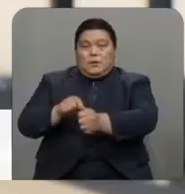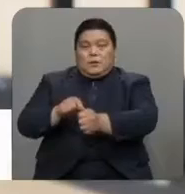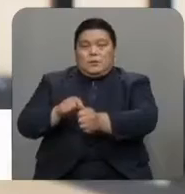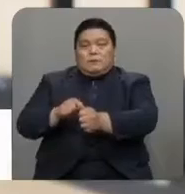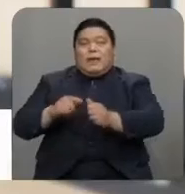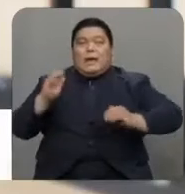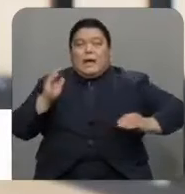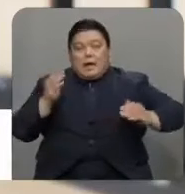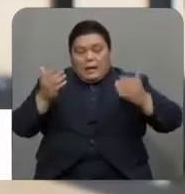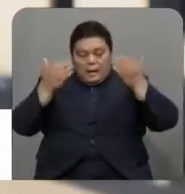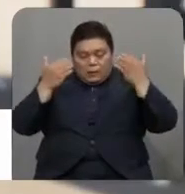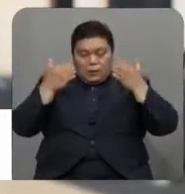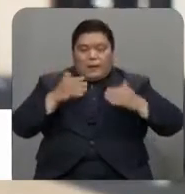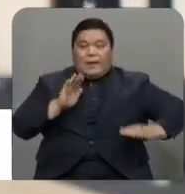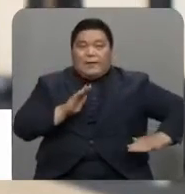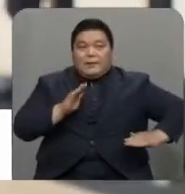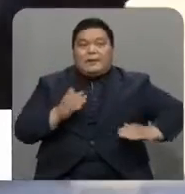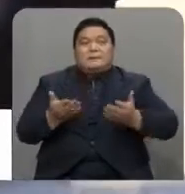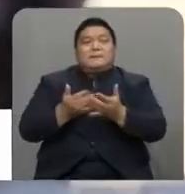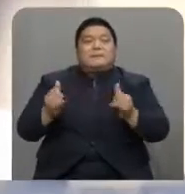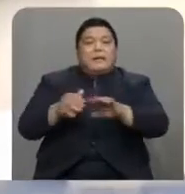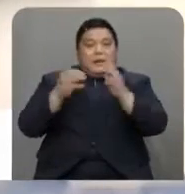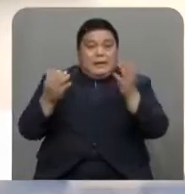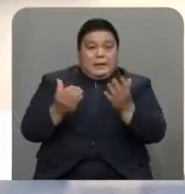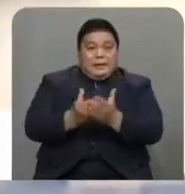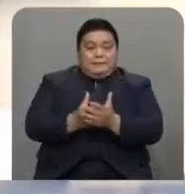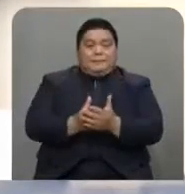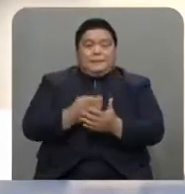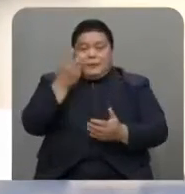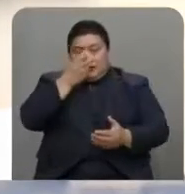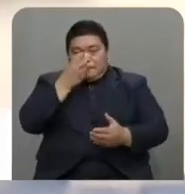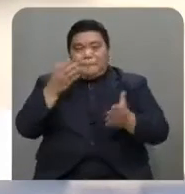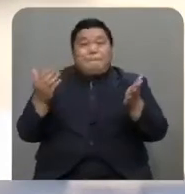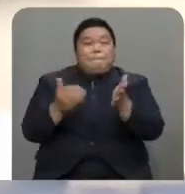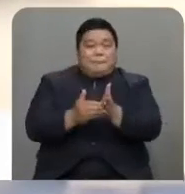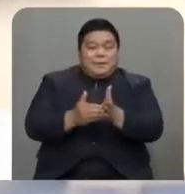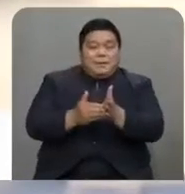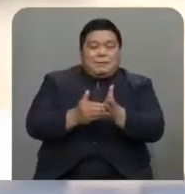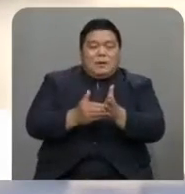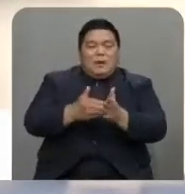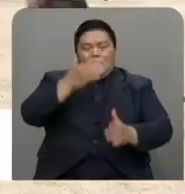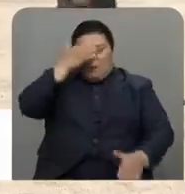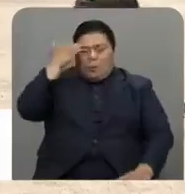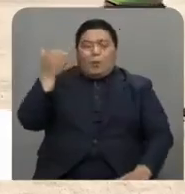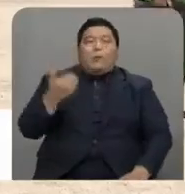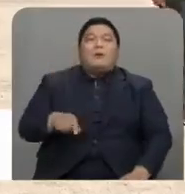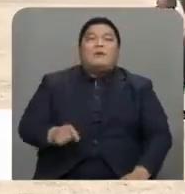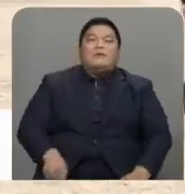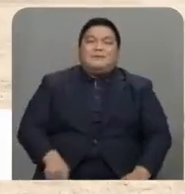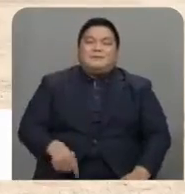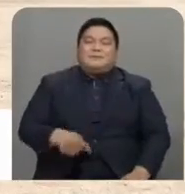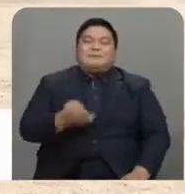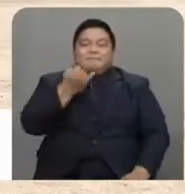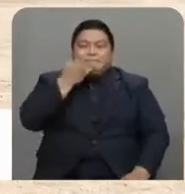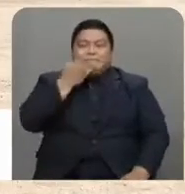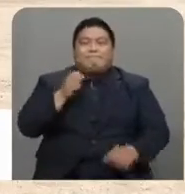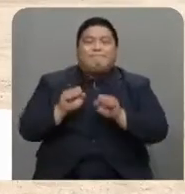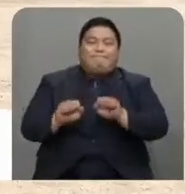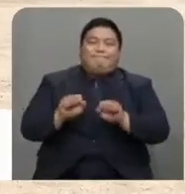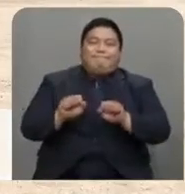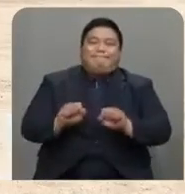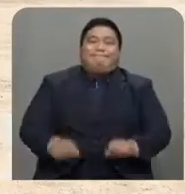초등학교 학생과 교직원 등 390여 명에 대한 전수검사를 진행했는데 조금 전 다행히 전원 음성이